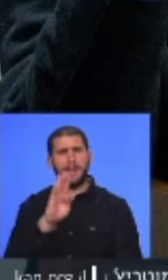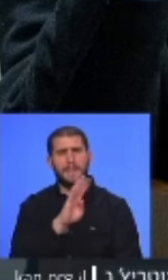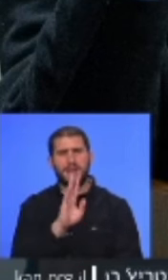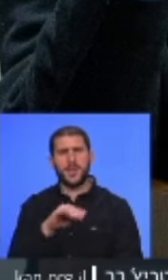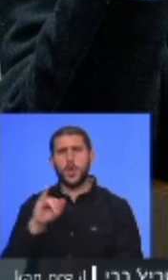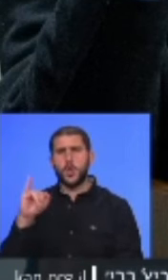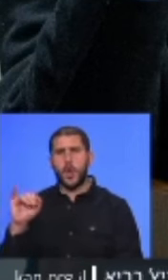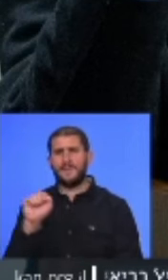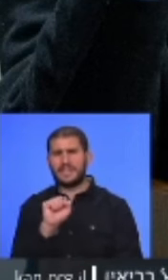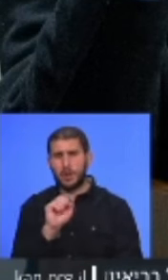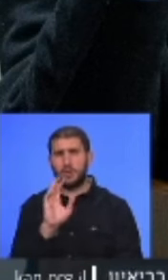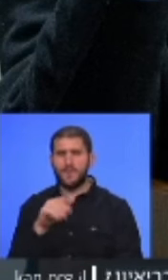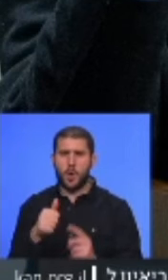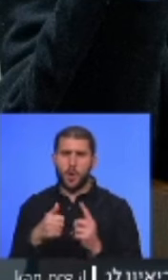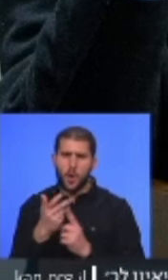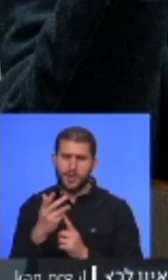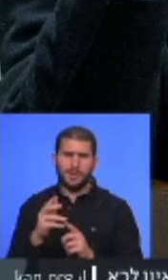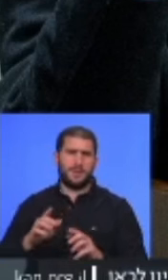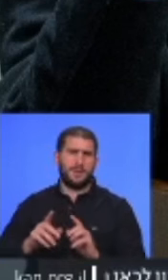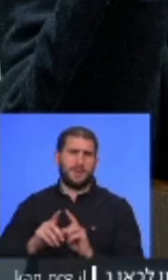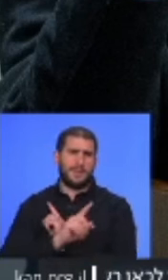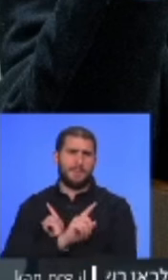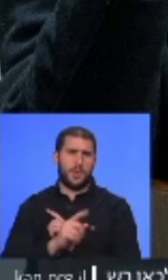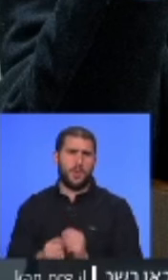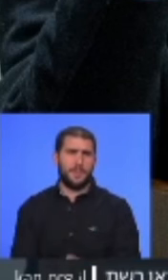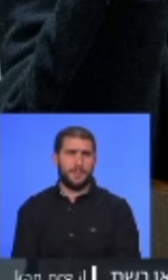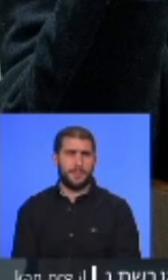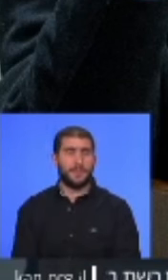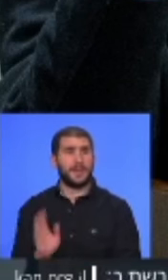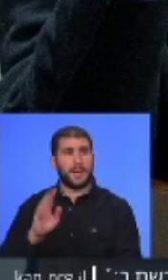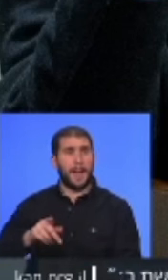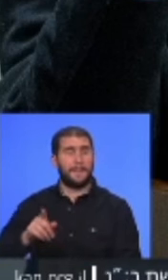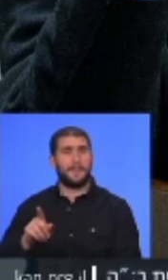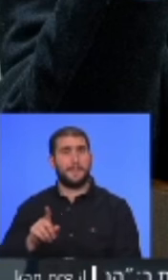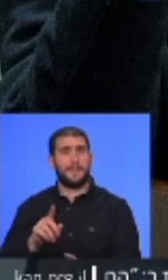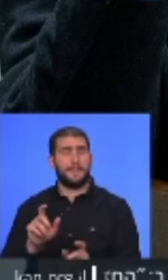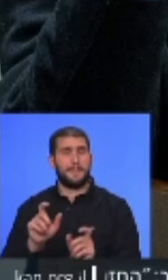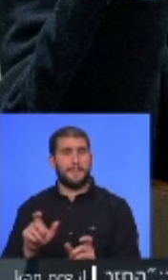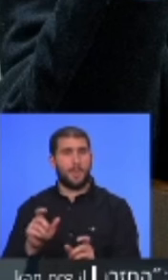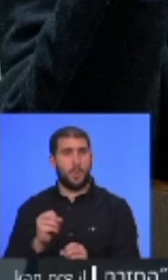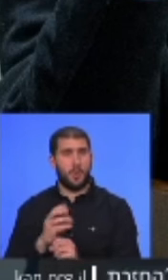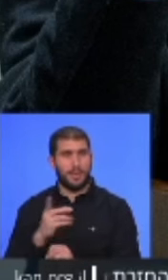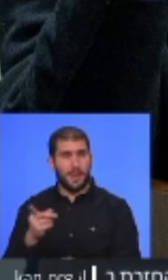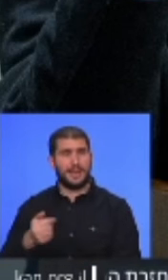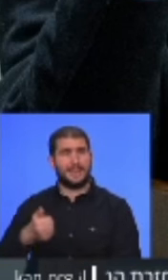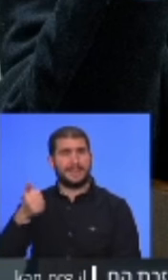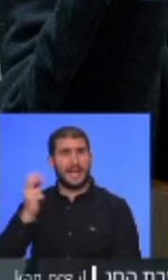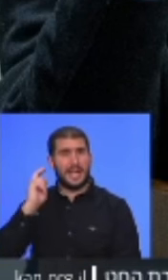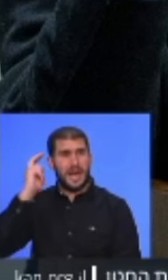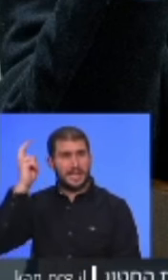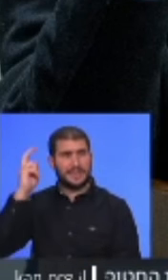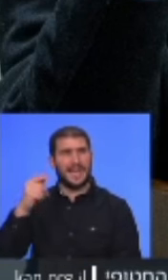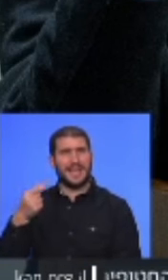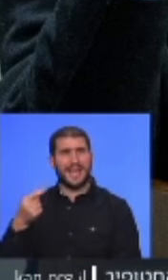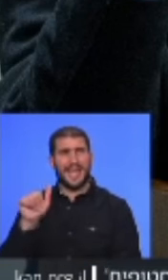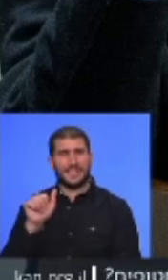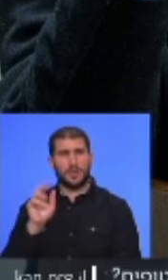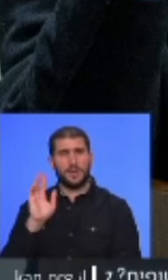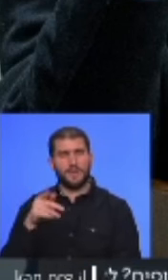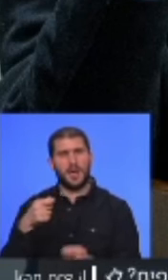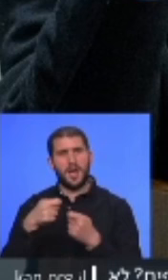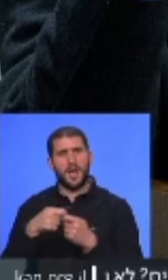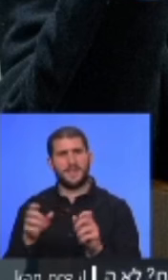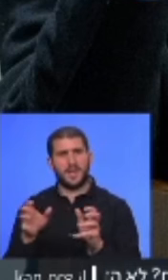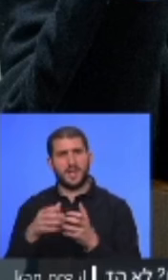סגלוביץ' ועוד נמנעו. עוד מנעו את הדחתו של כסיף, השרים בני גנץ וגדי אייזנקוט, חברי